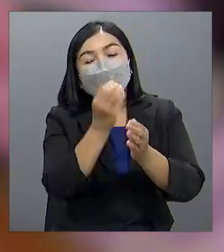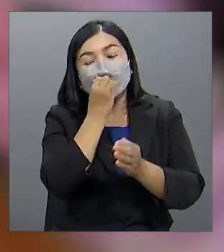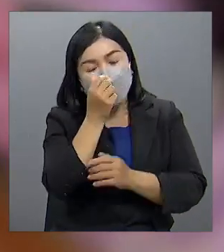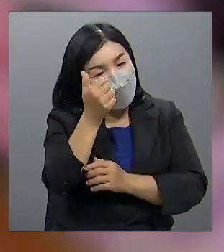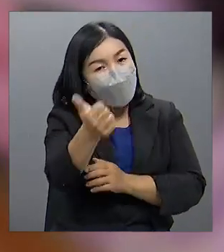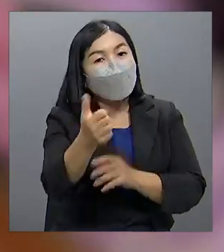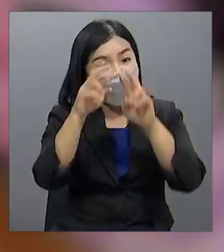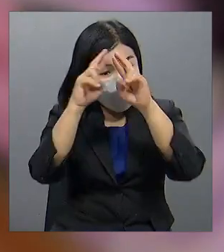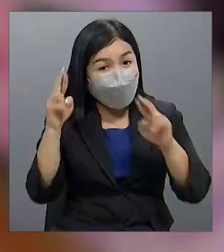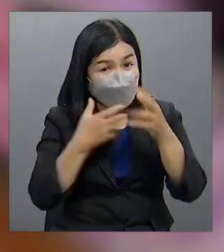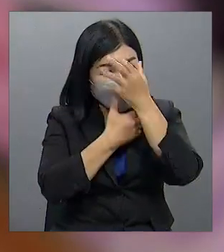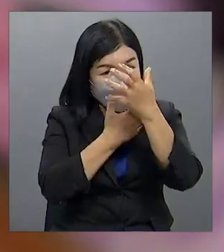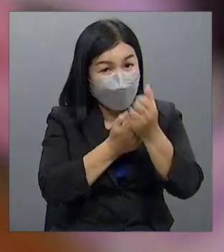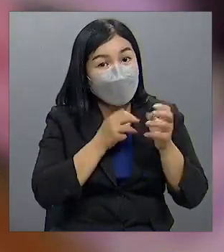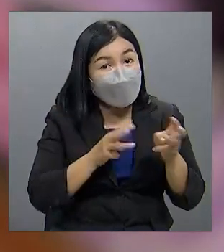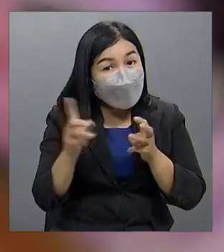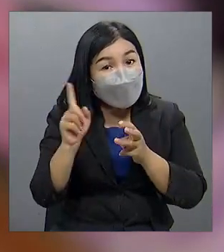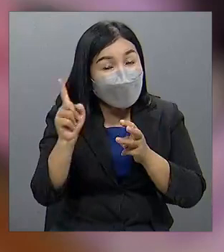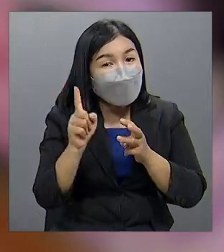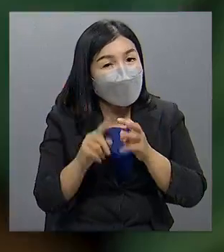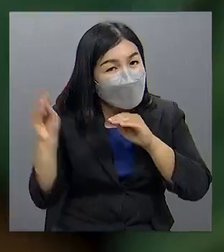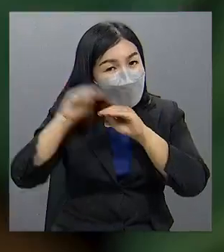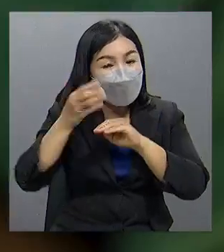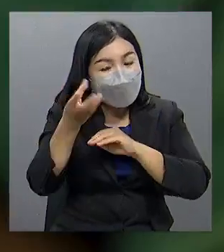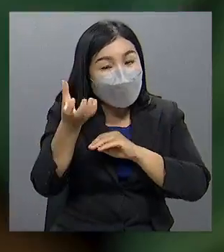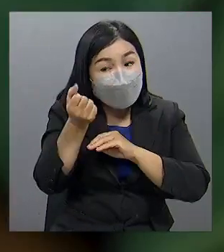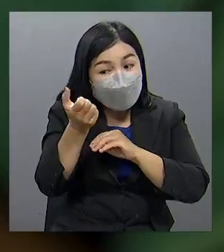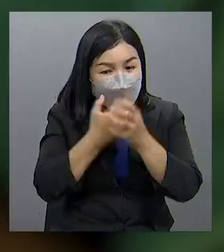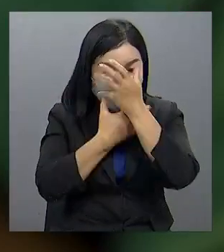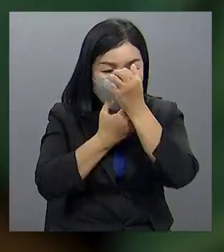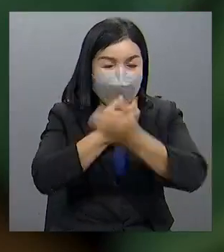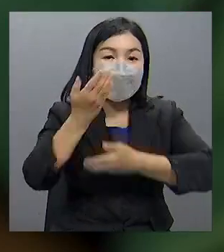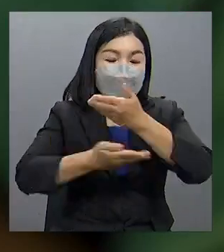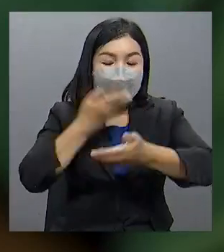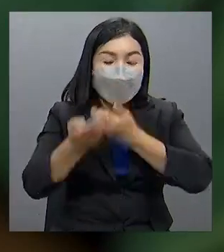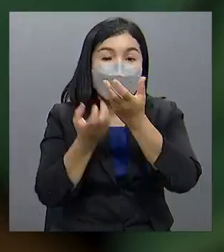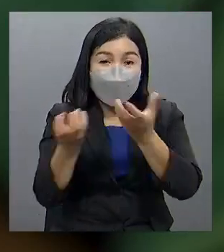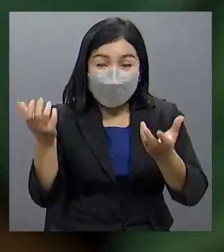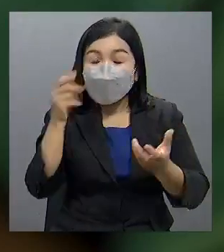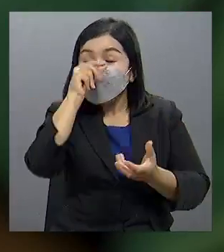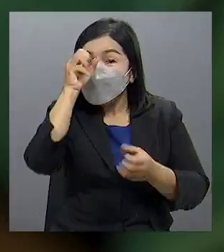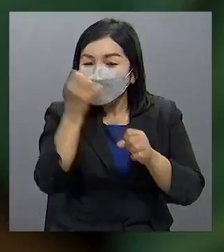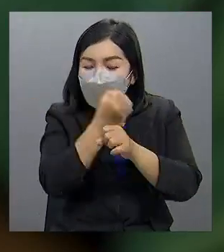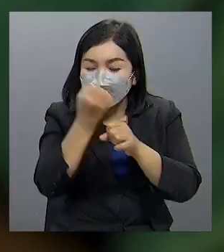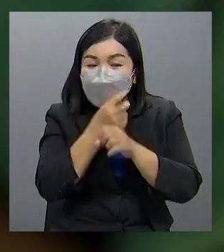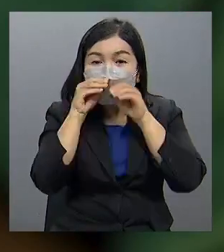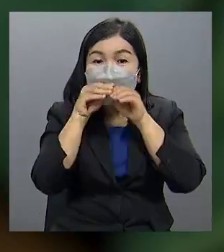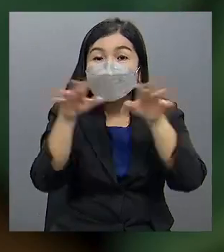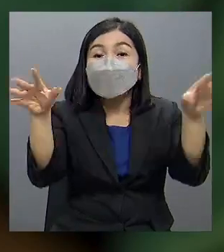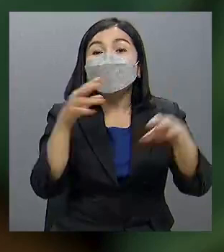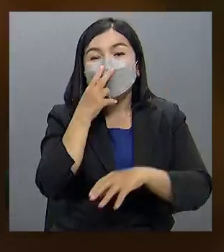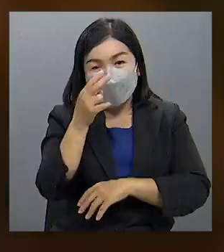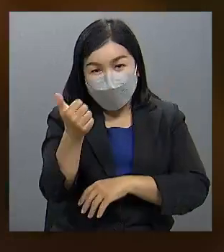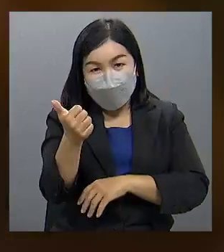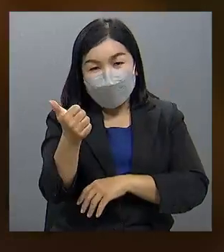งนี้เนี่ยนำไอเดียดีๆจากบ้านนี้ไปใช้เพื่อดึงดูดลูกค้าได้นะคะลองทำแล้วก็กลับมารีวิวให้กับพวกเราได้เลย ใช่